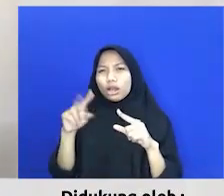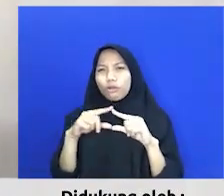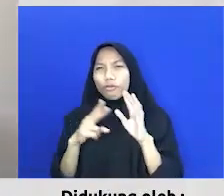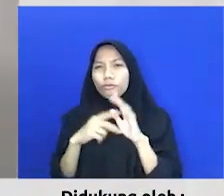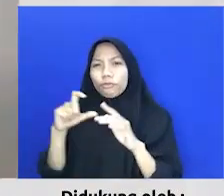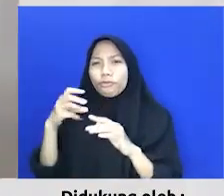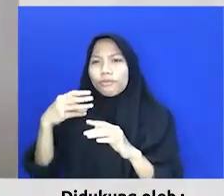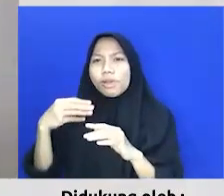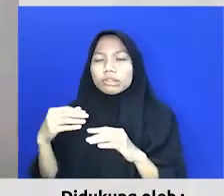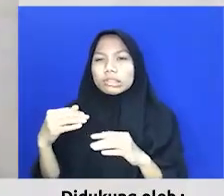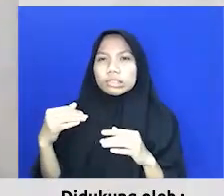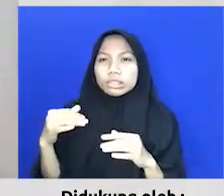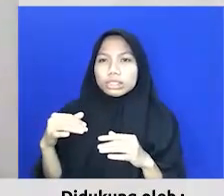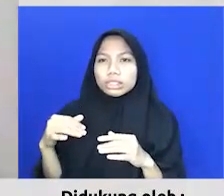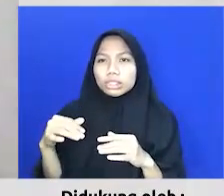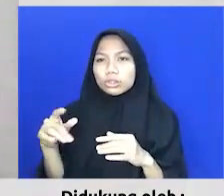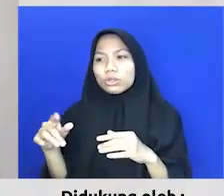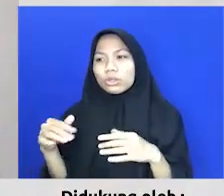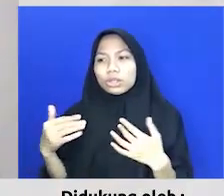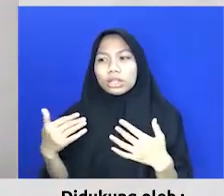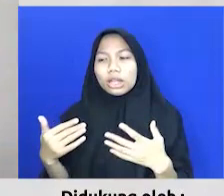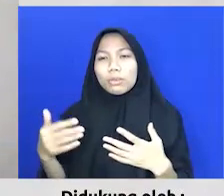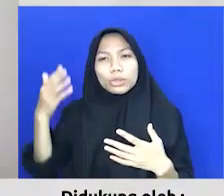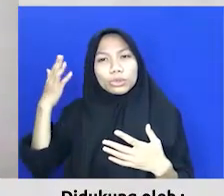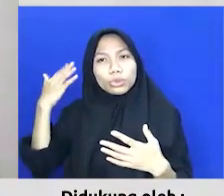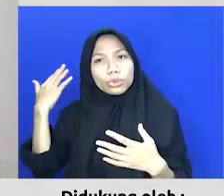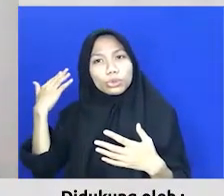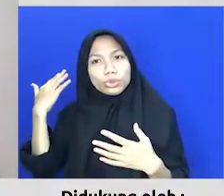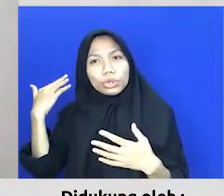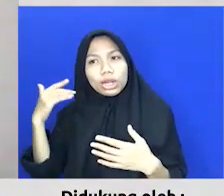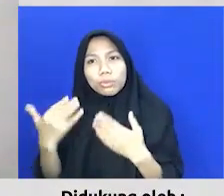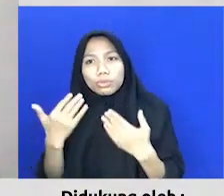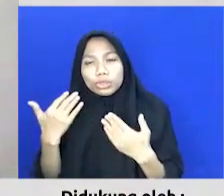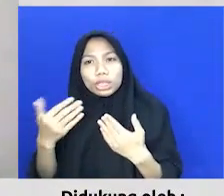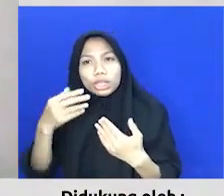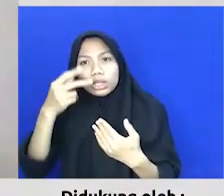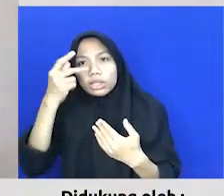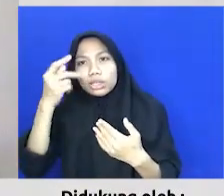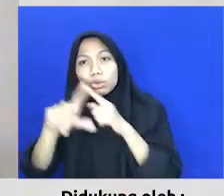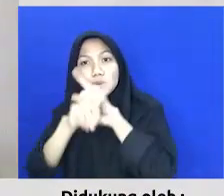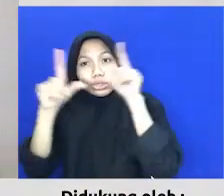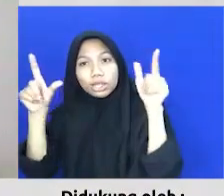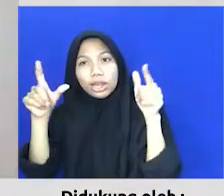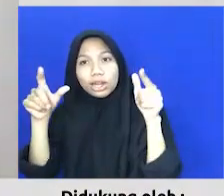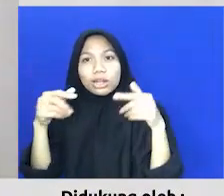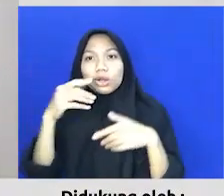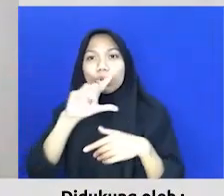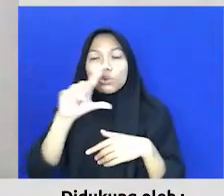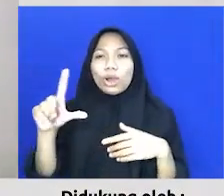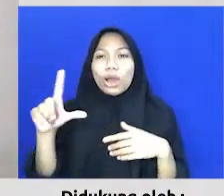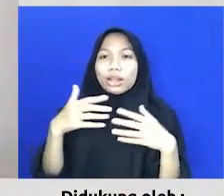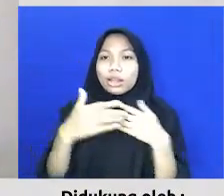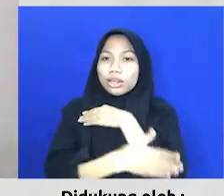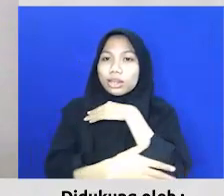gak ada. Sampai hari ini saya bilang tidak ada yang lebih advance lagi dari